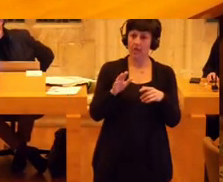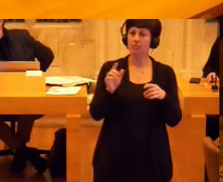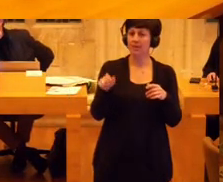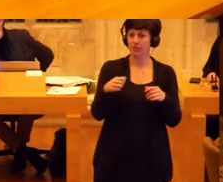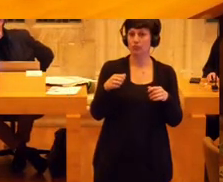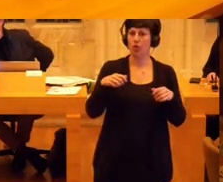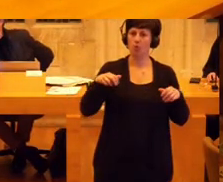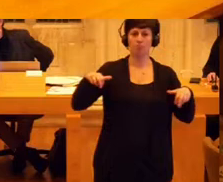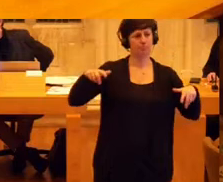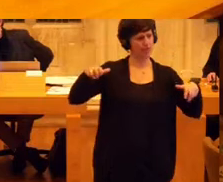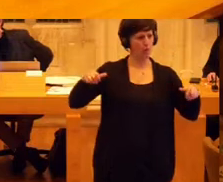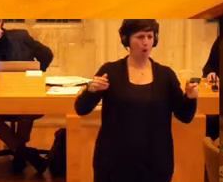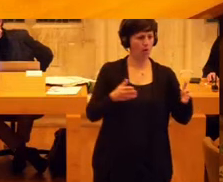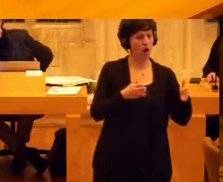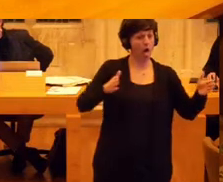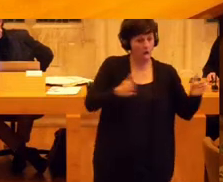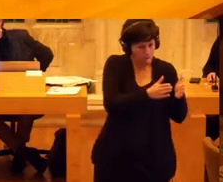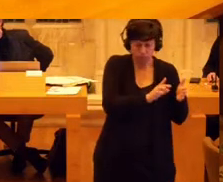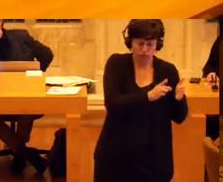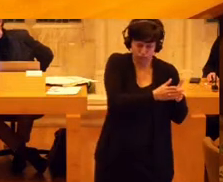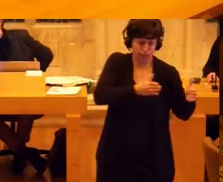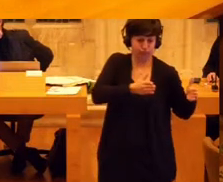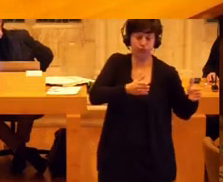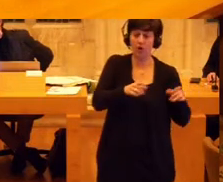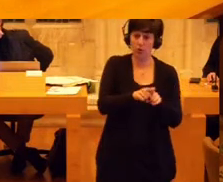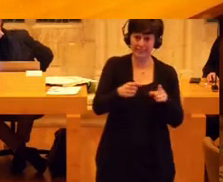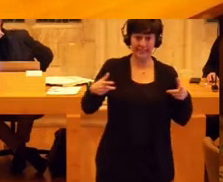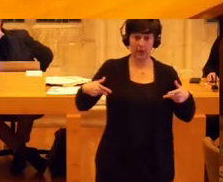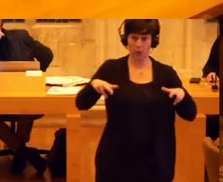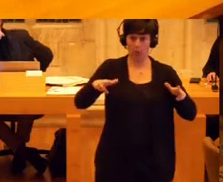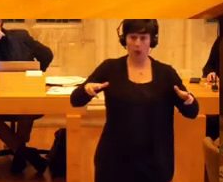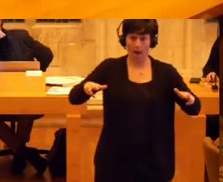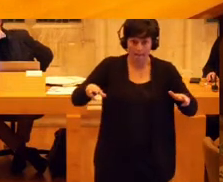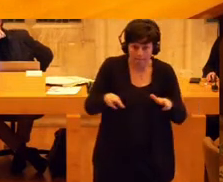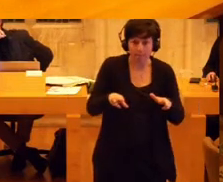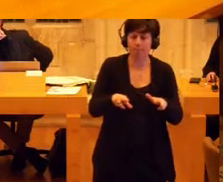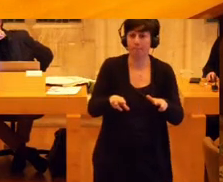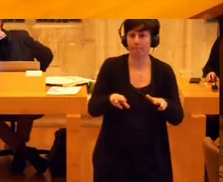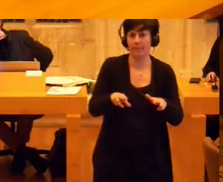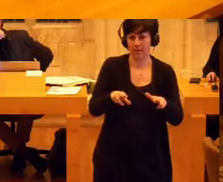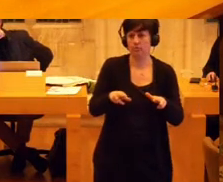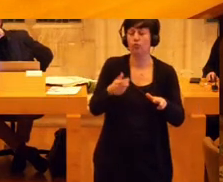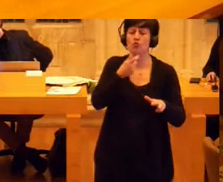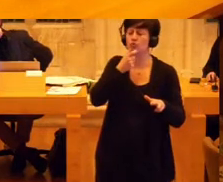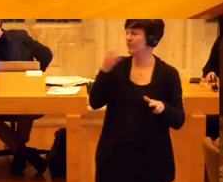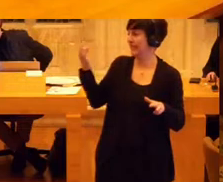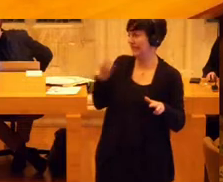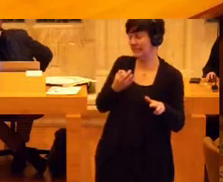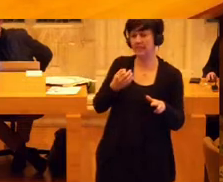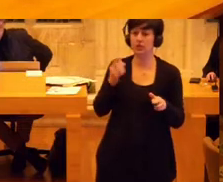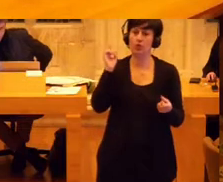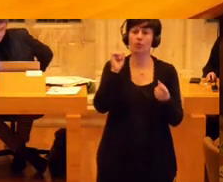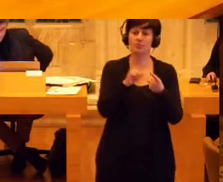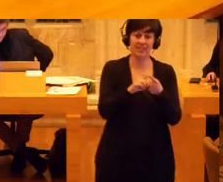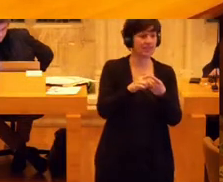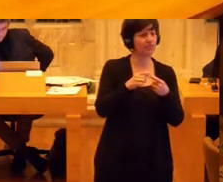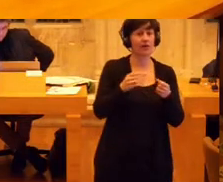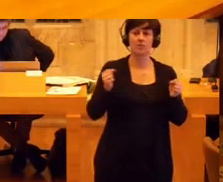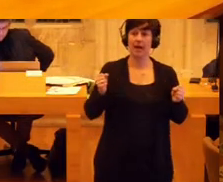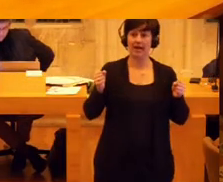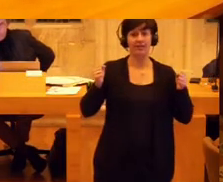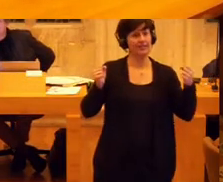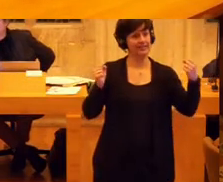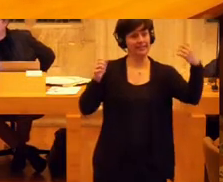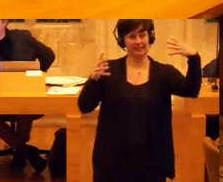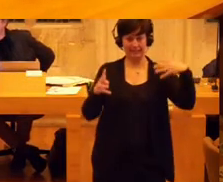pour les piétons. Et puis un rétrécissement quand même de la voie qui pacifie... Enfin, Ludwig l'a rappelé, hein, il y a un principe à la fois cyclable et de pacification